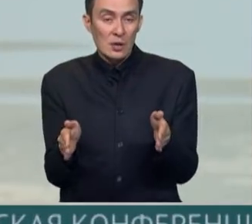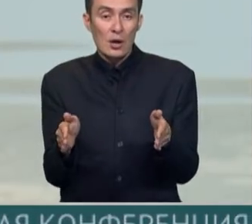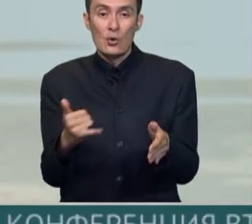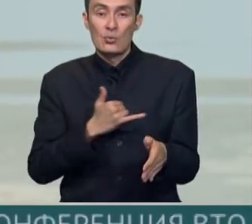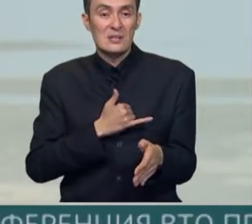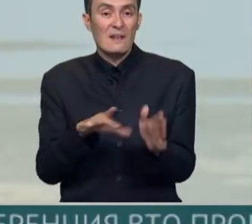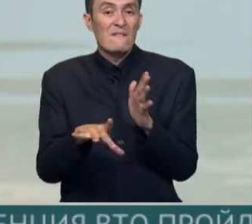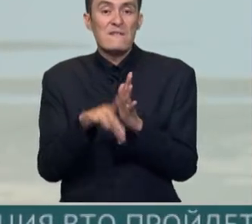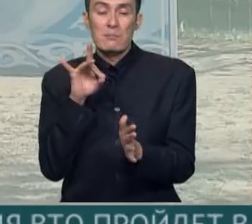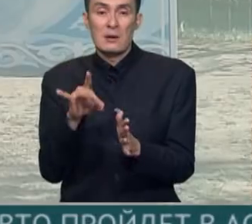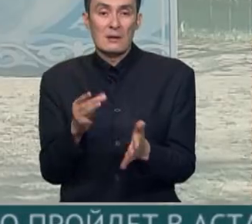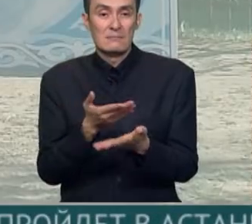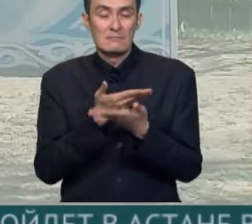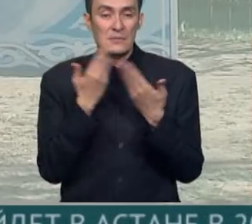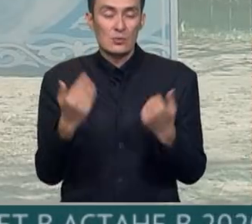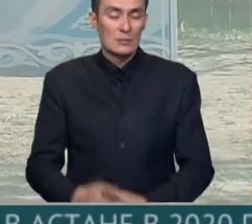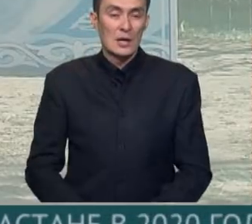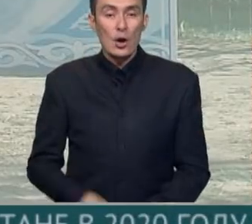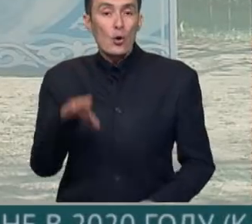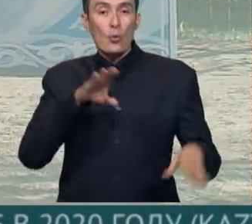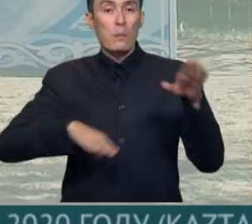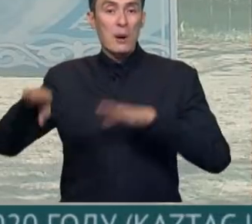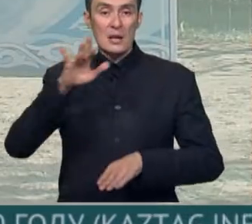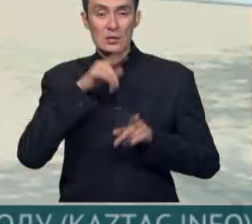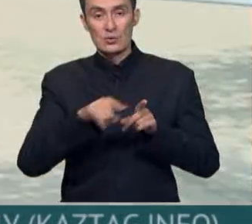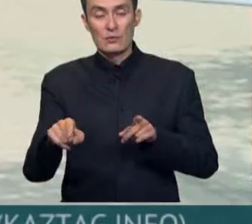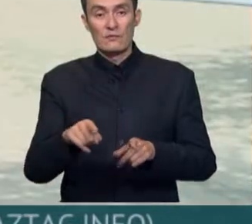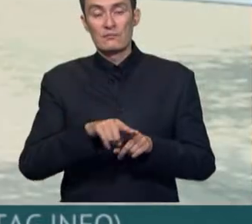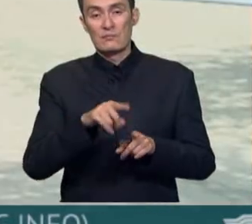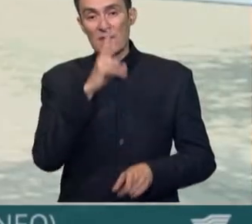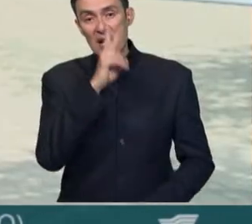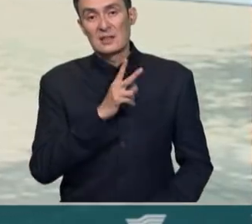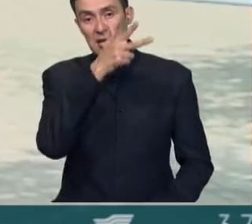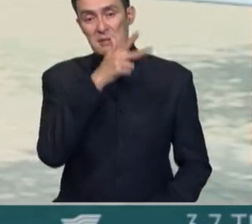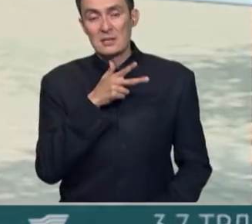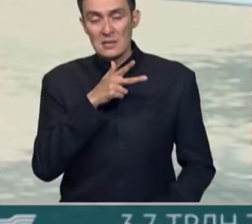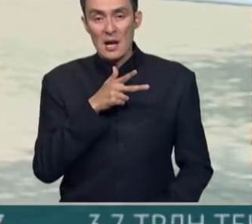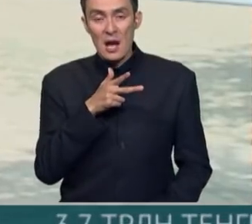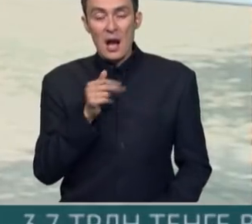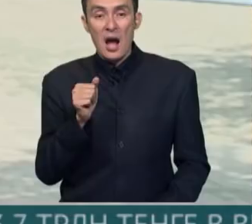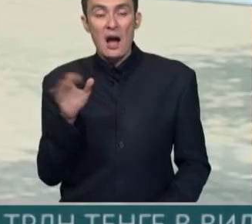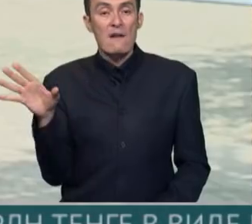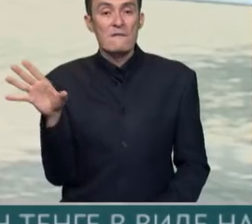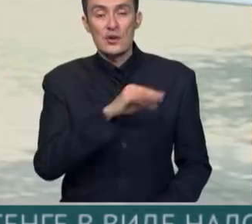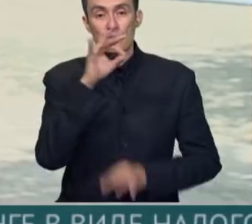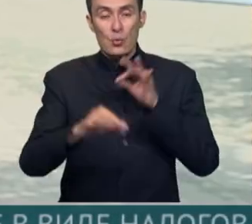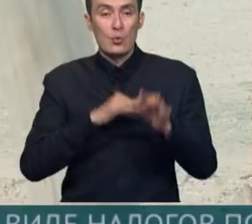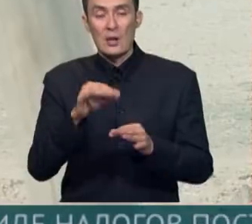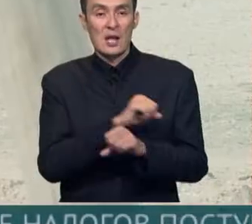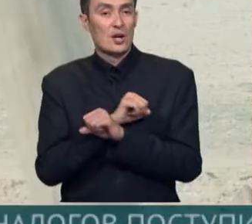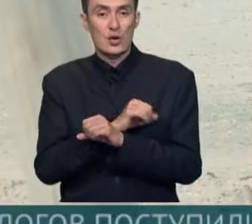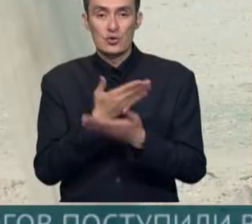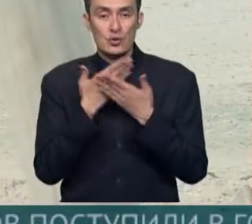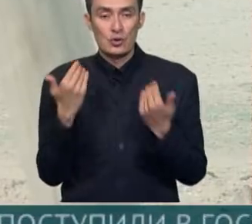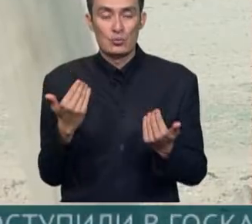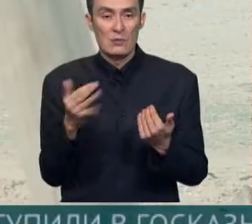выбора немного. Купальный сезон только 2-3 месяца. Остальные дни здесь отдыхающих